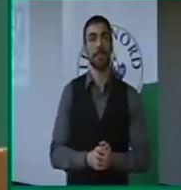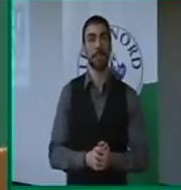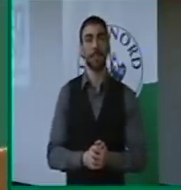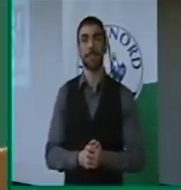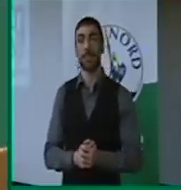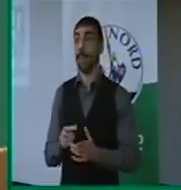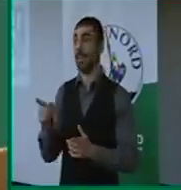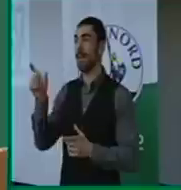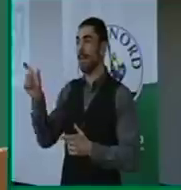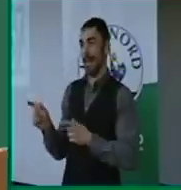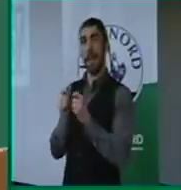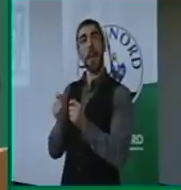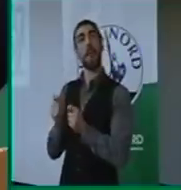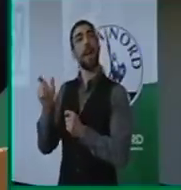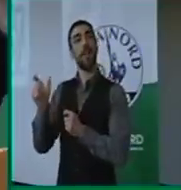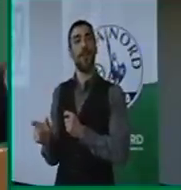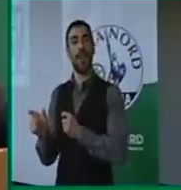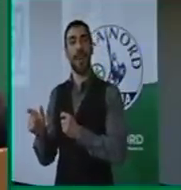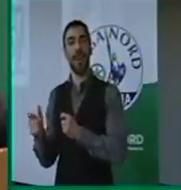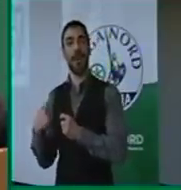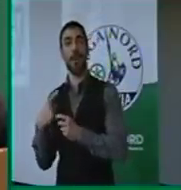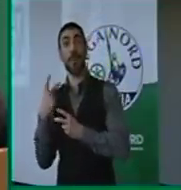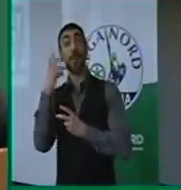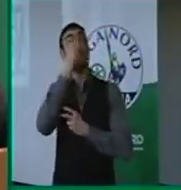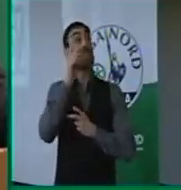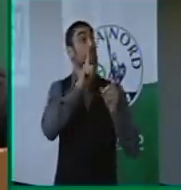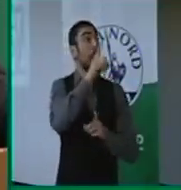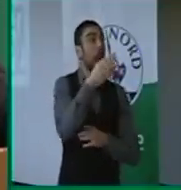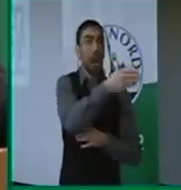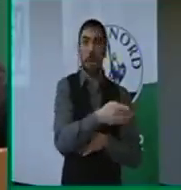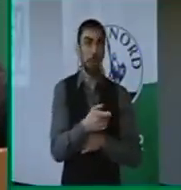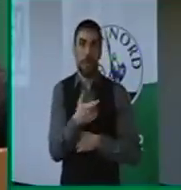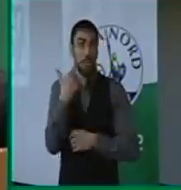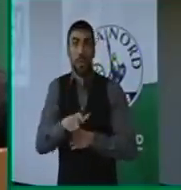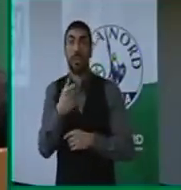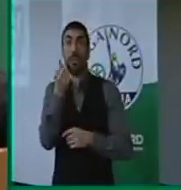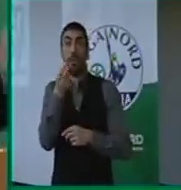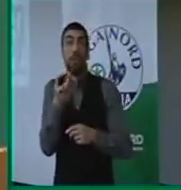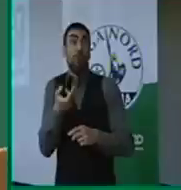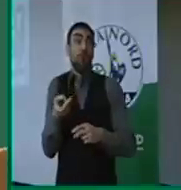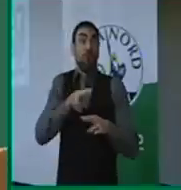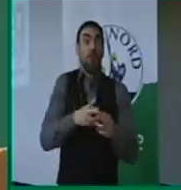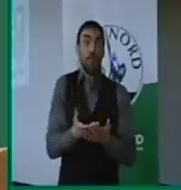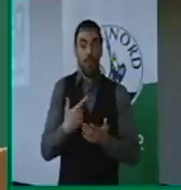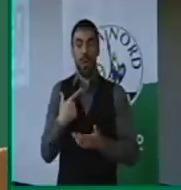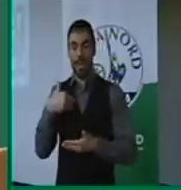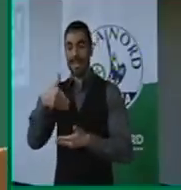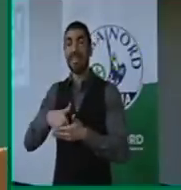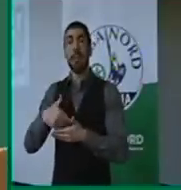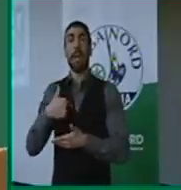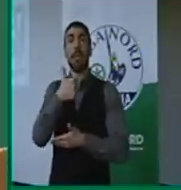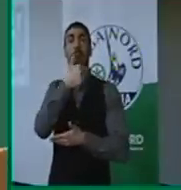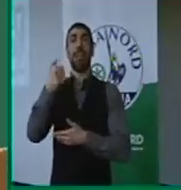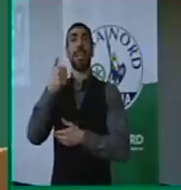il Padovano non andrà più a visitare Milano perché le robe costano troppo ha uno stupendio di